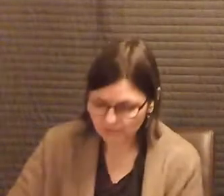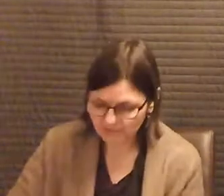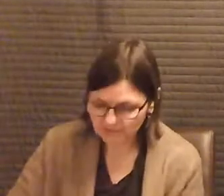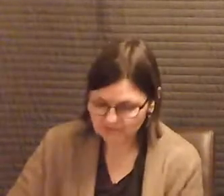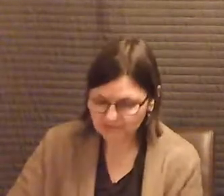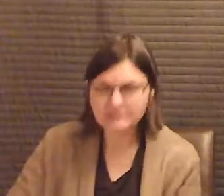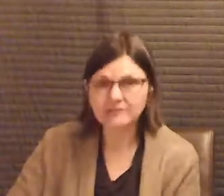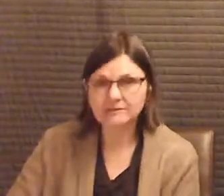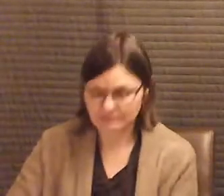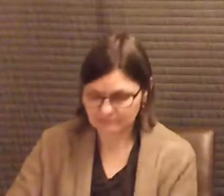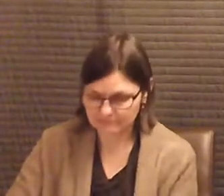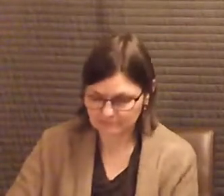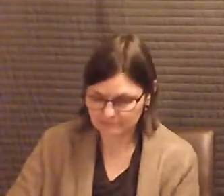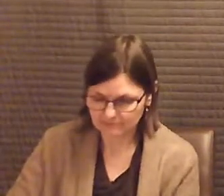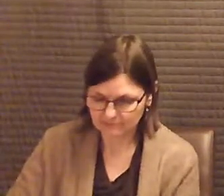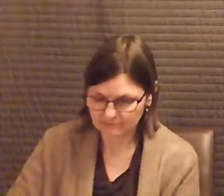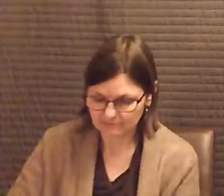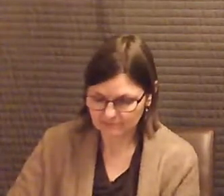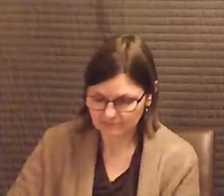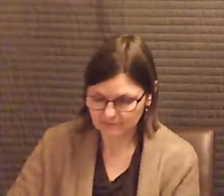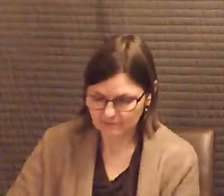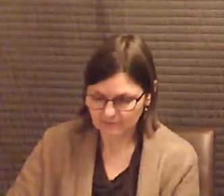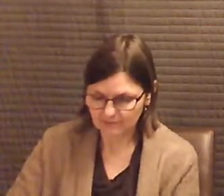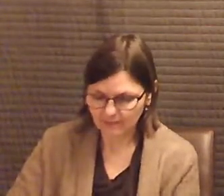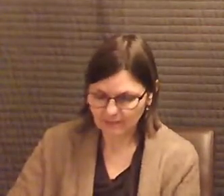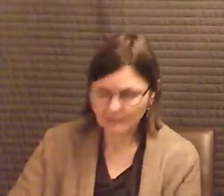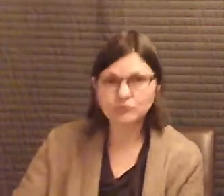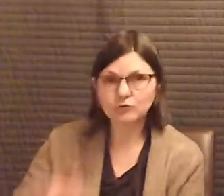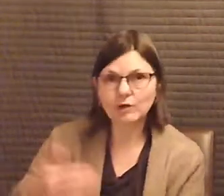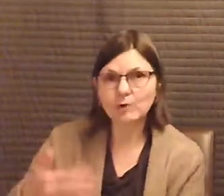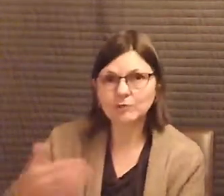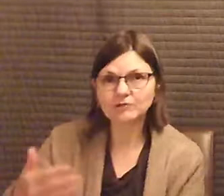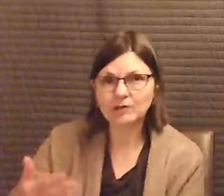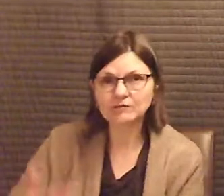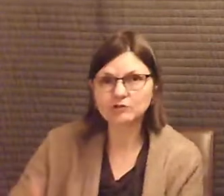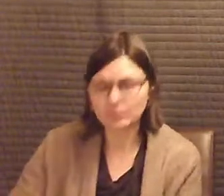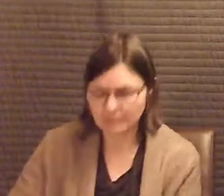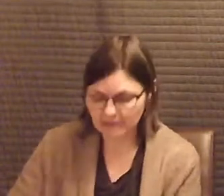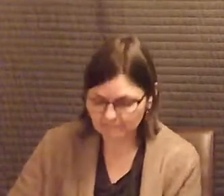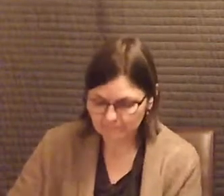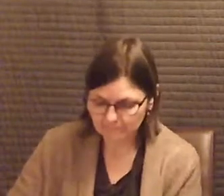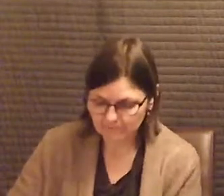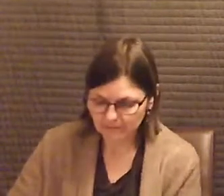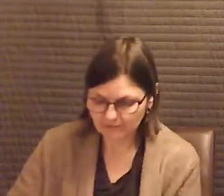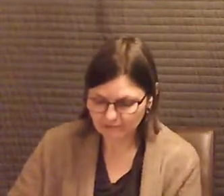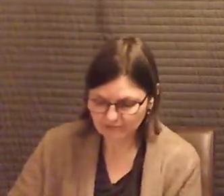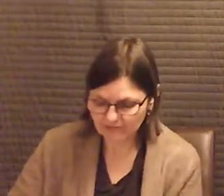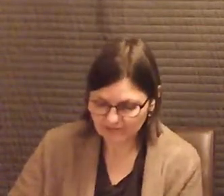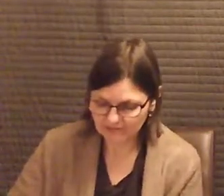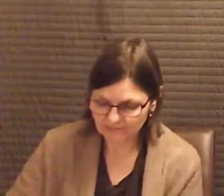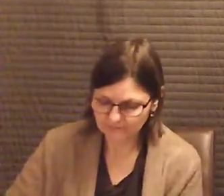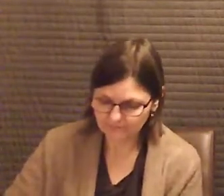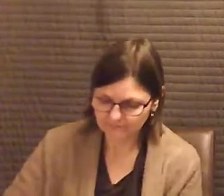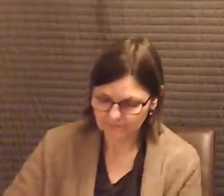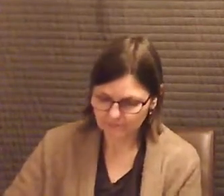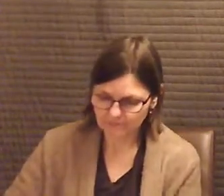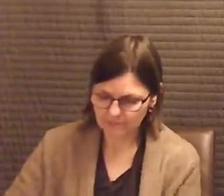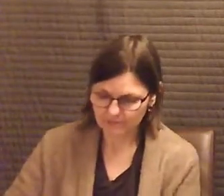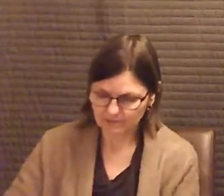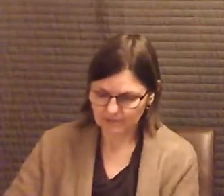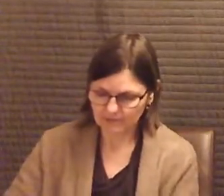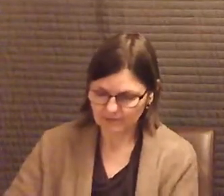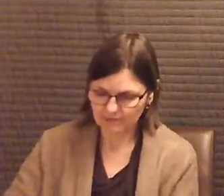de doper wat had hier gaat ie jan is gewoon johnny depp dus ik ga het nu hebben over johannes de doper echter toen ik ben 32 voedzaam